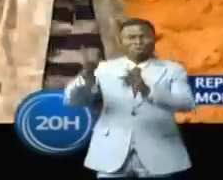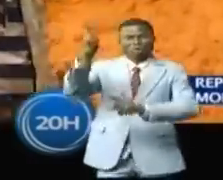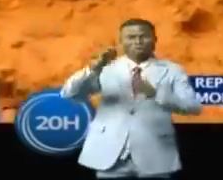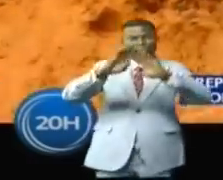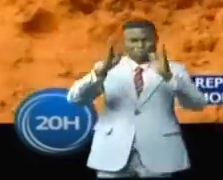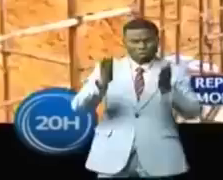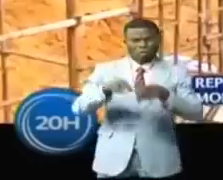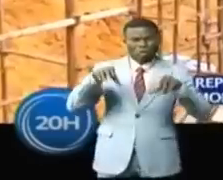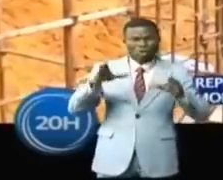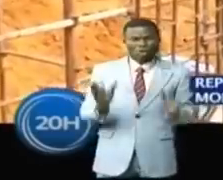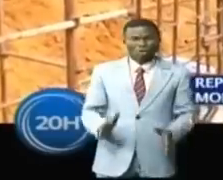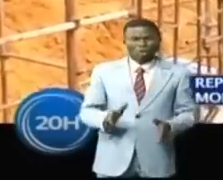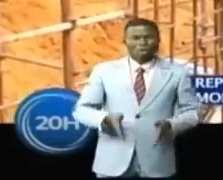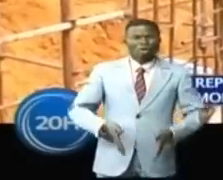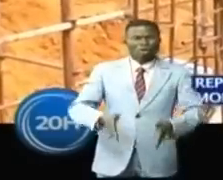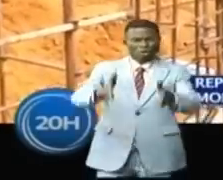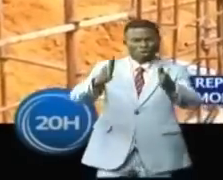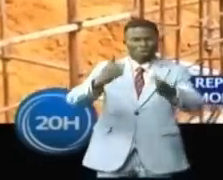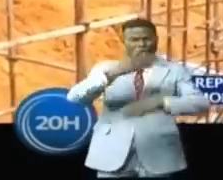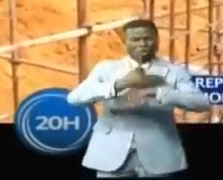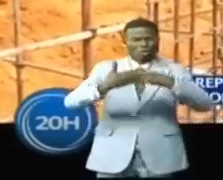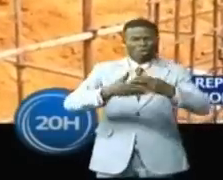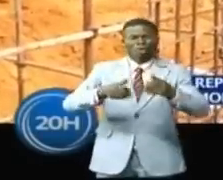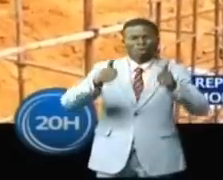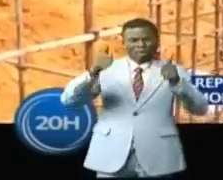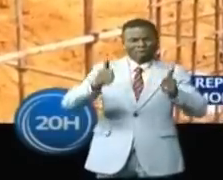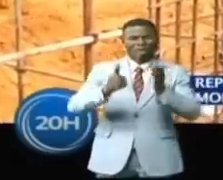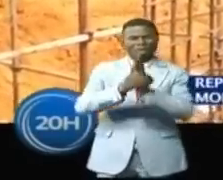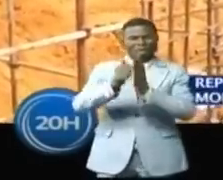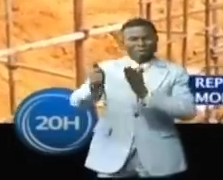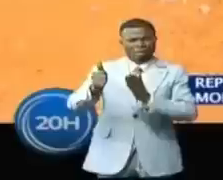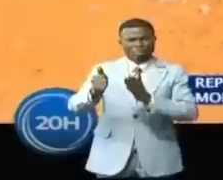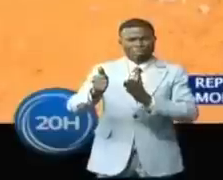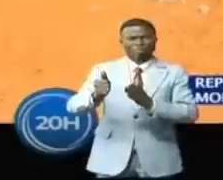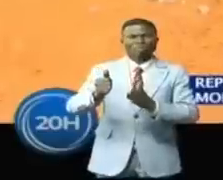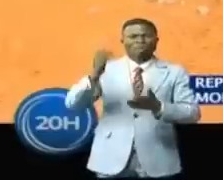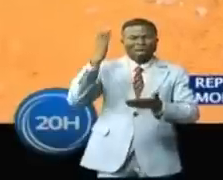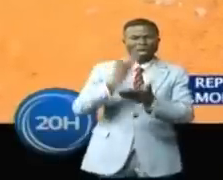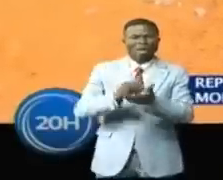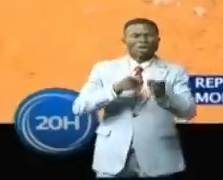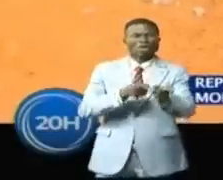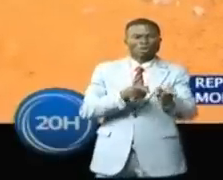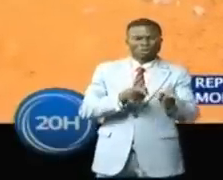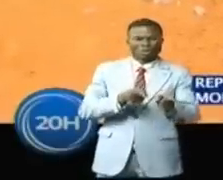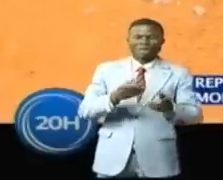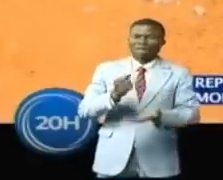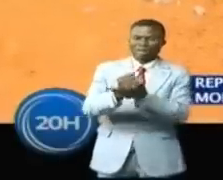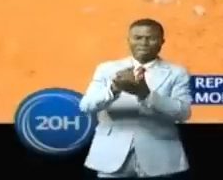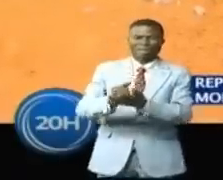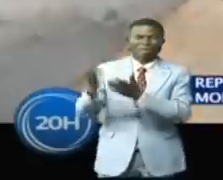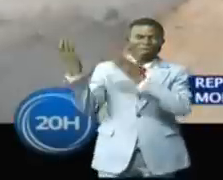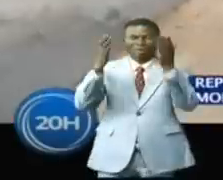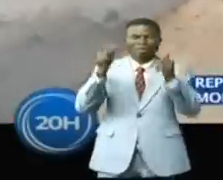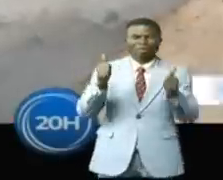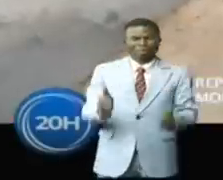population congolaise des infrastructures routières de qualité, réduire les embouteillages et faciliter les trafics.